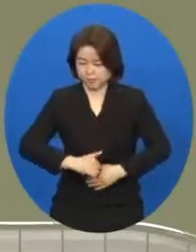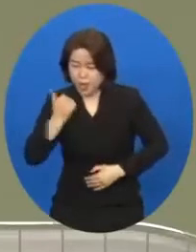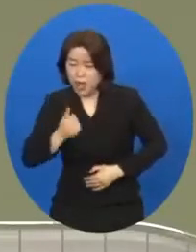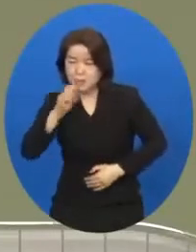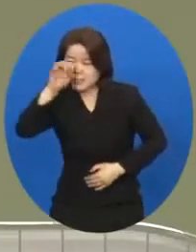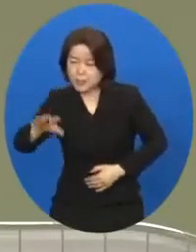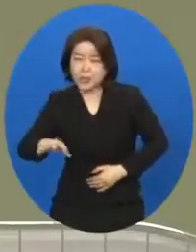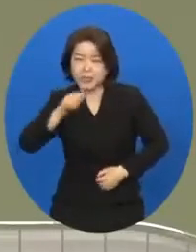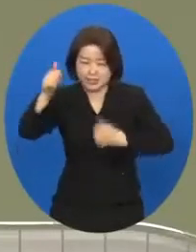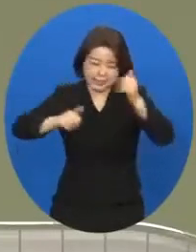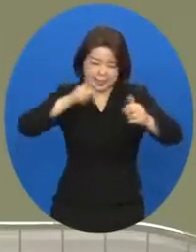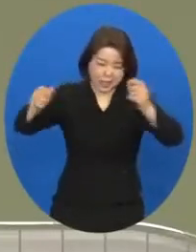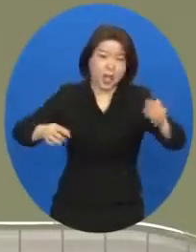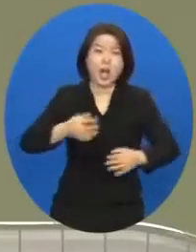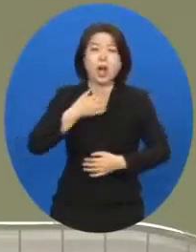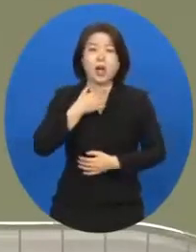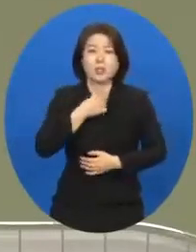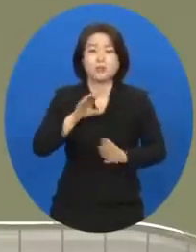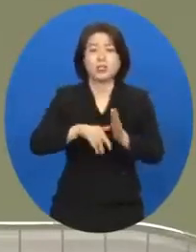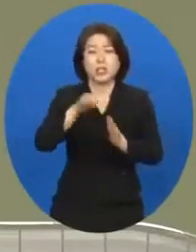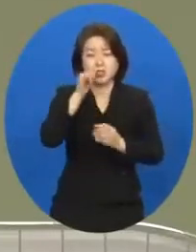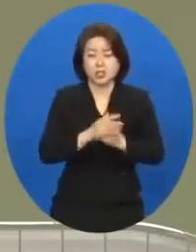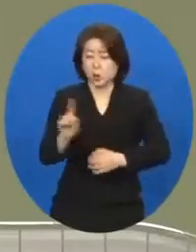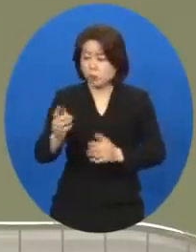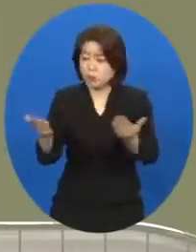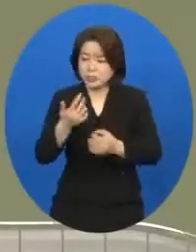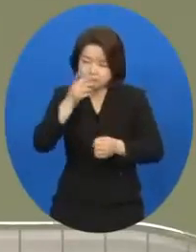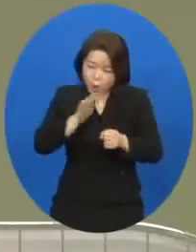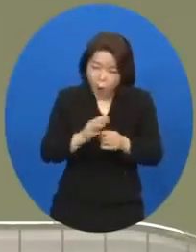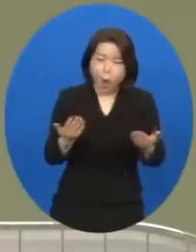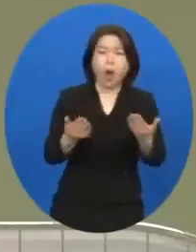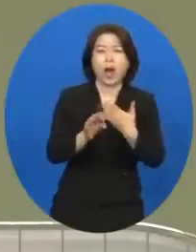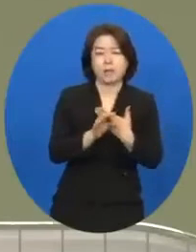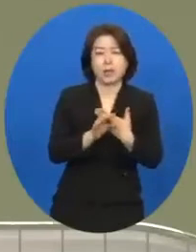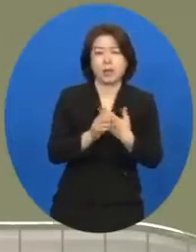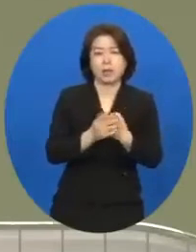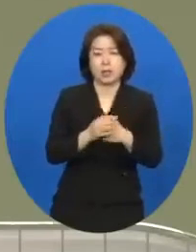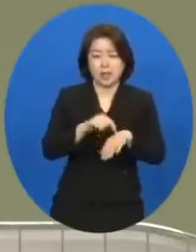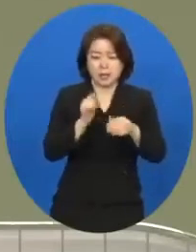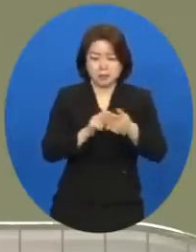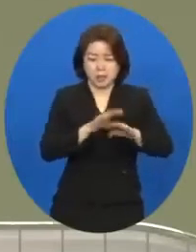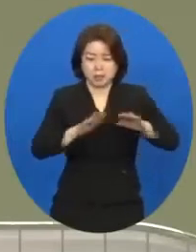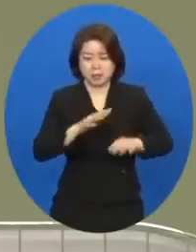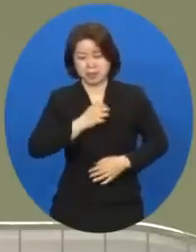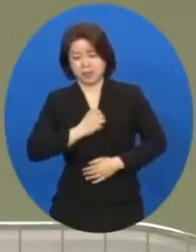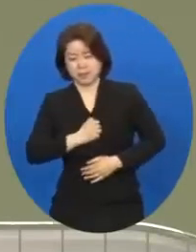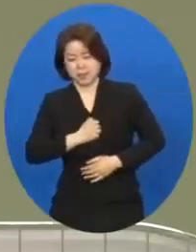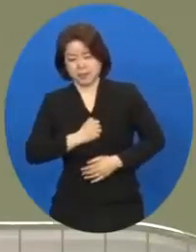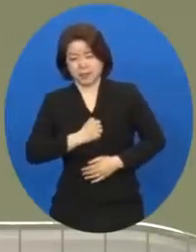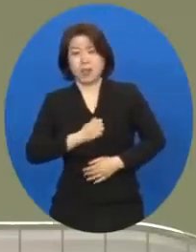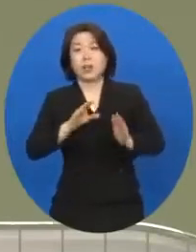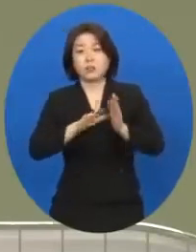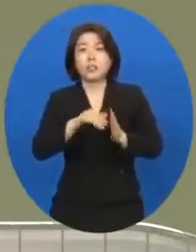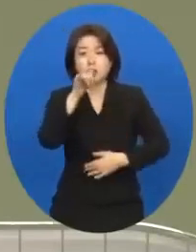싶을 때도 있죠. 어떤 일에 대해서 억울하면 마음의 분을 풀고 싶지 않을 때도 있죠. 충분히